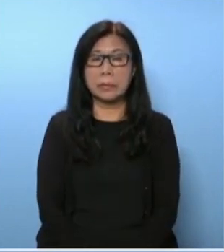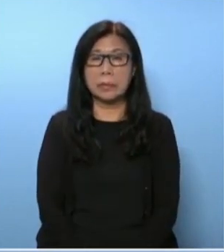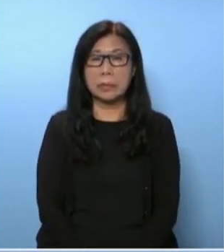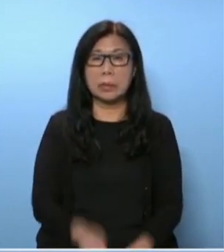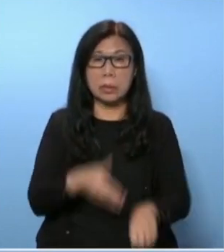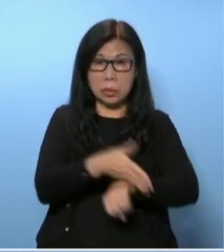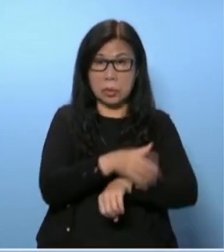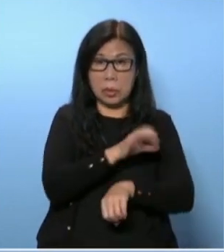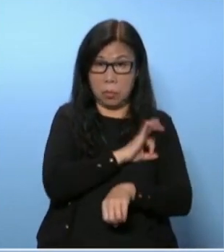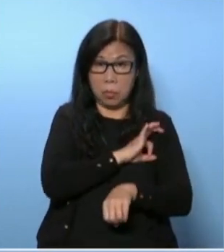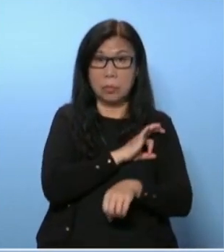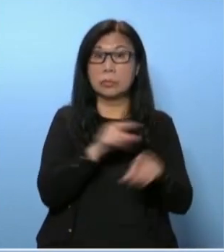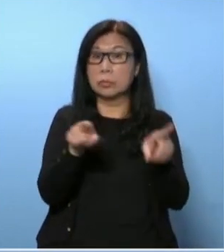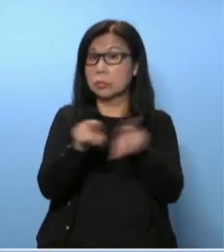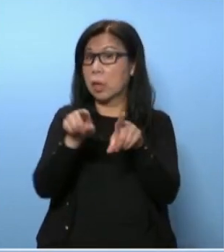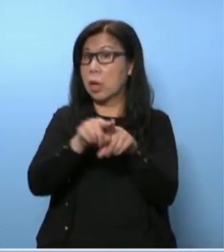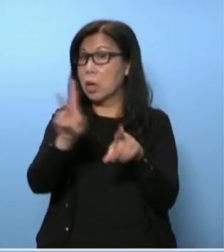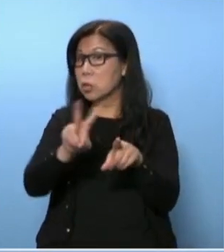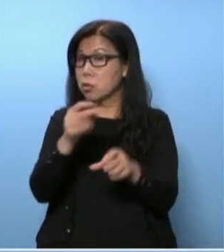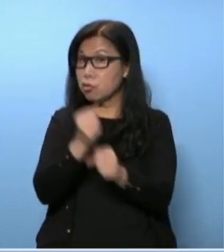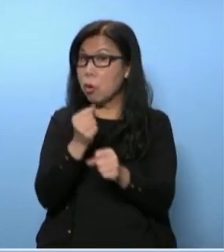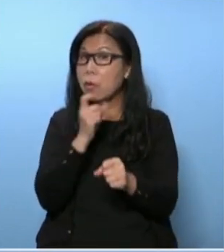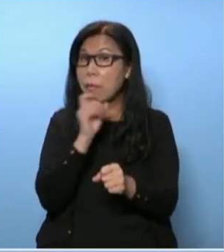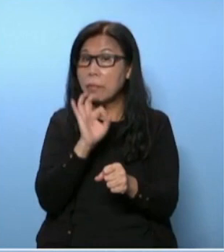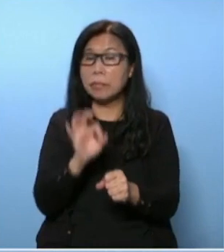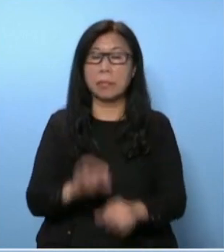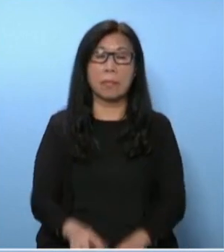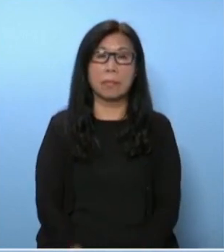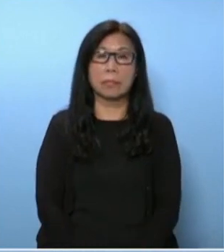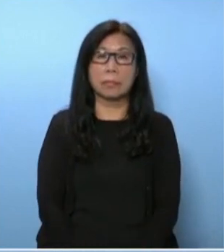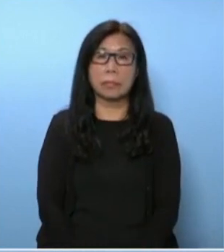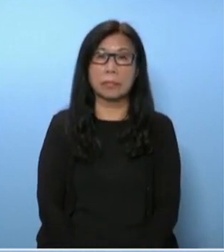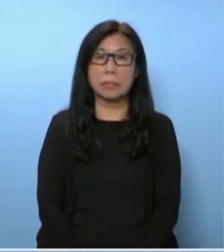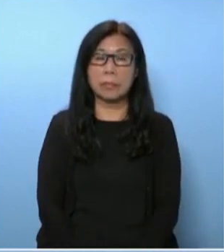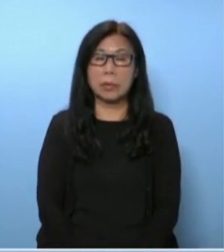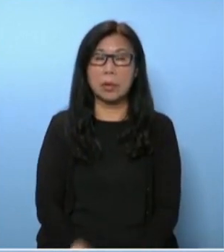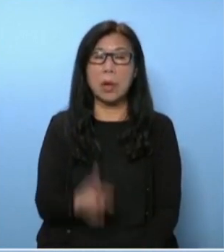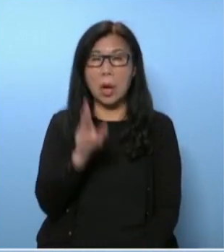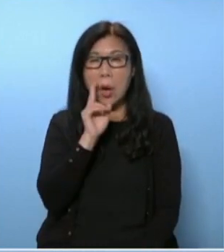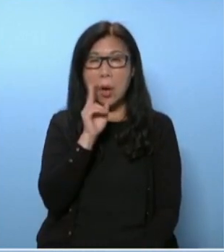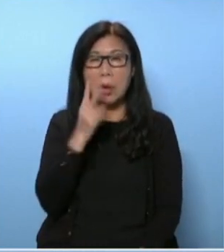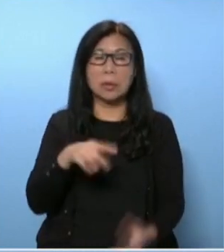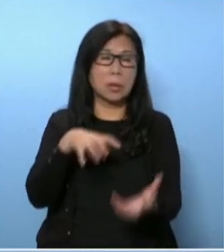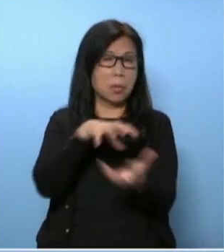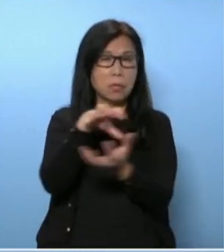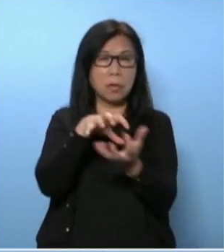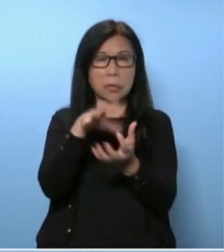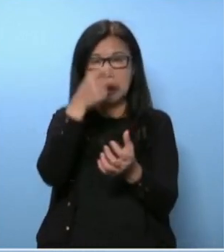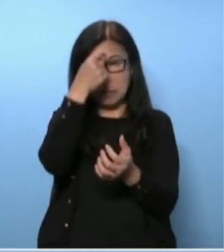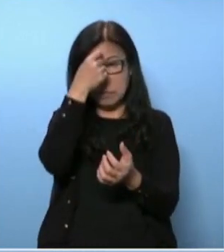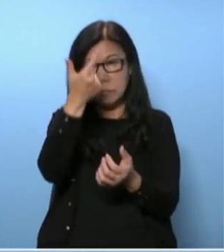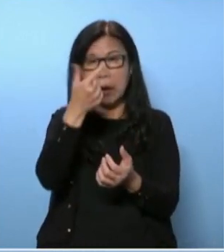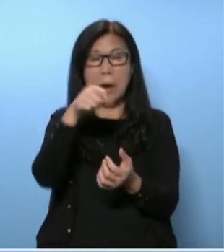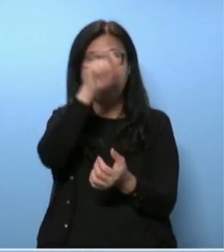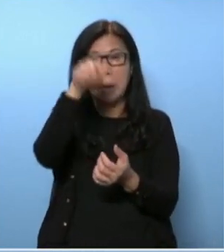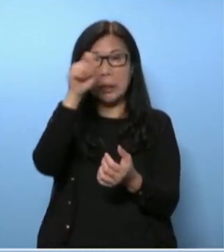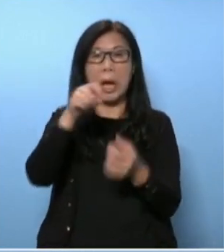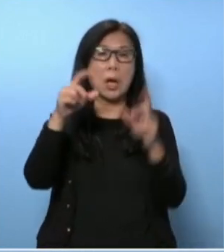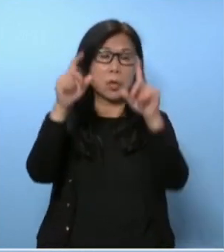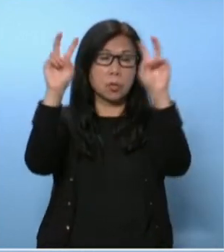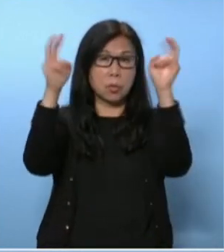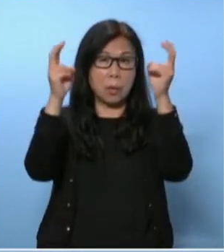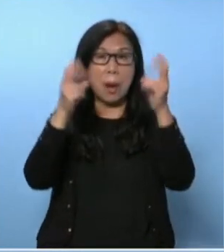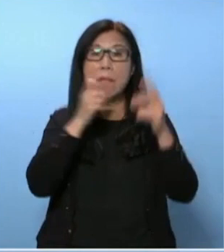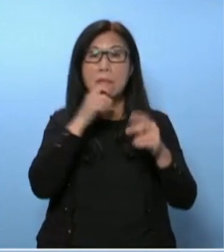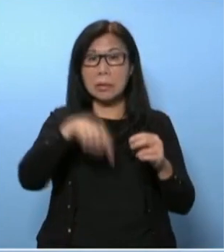咪喺社會上邊係都係做呢樣嘢咧？呢個就係一個係好複雜嘅一個嘅議題嚟嘅。究竟係咪話